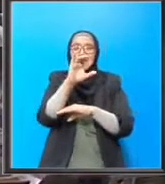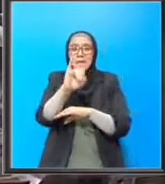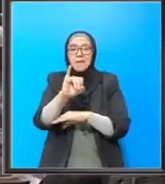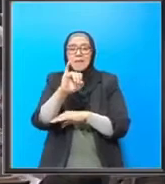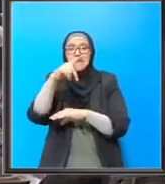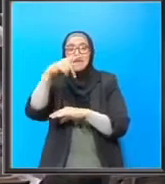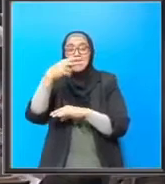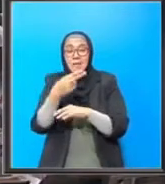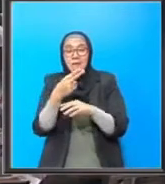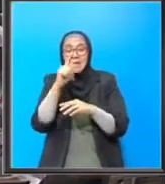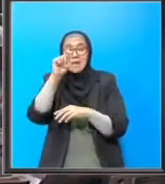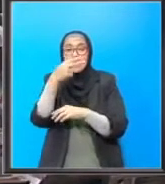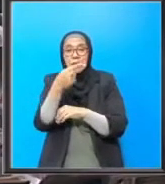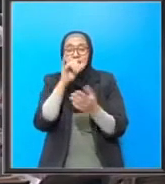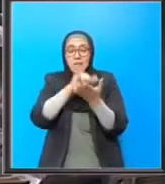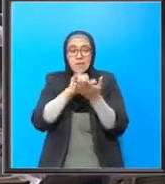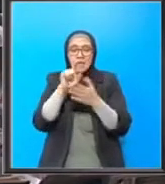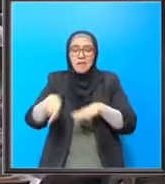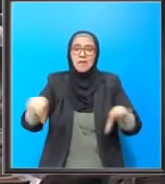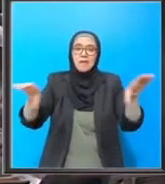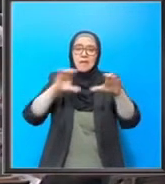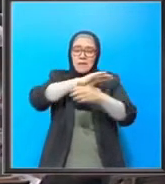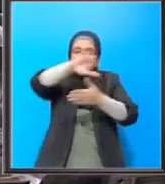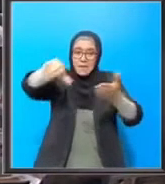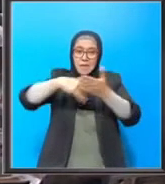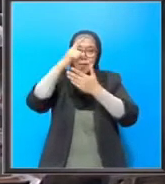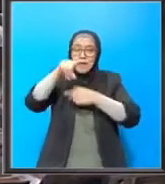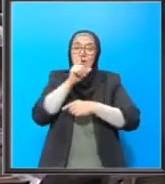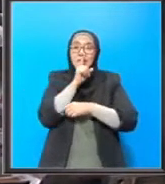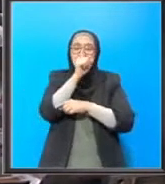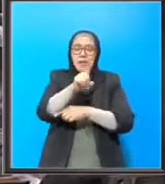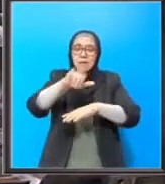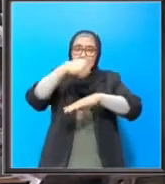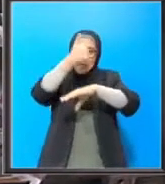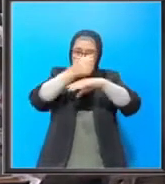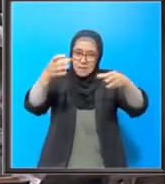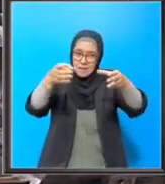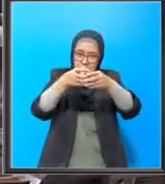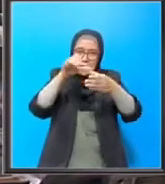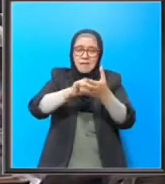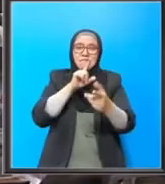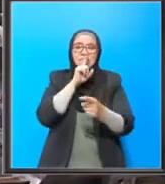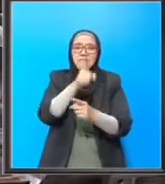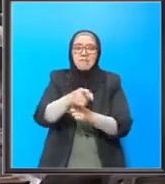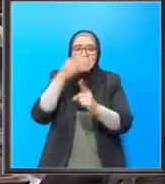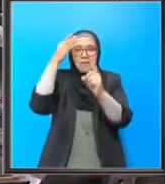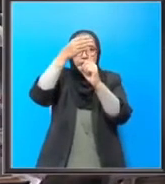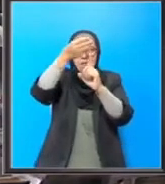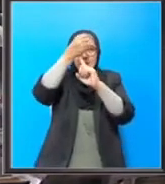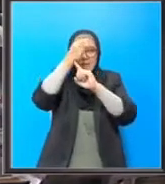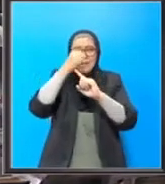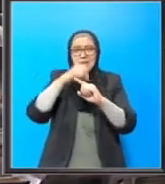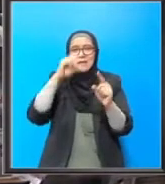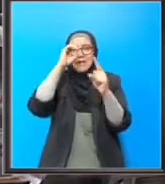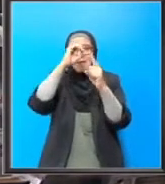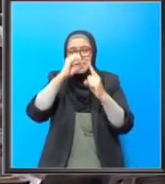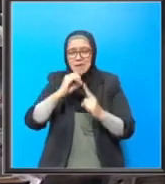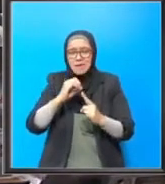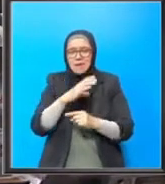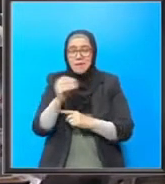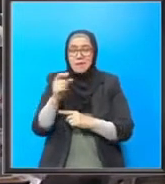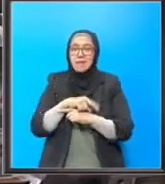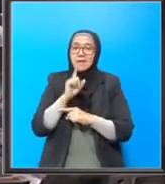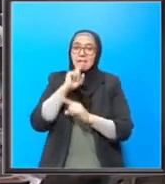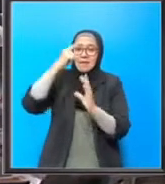tersebut sehubungan itu juga Adakah dana sebanyak itu boleh meringankan enjoying terlibat dalam pelanjungan